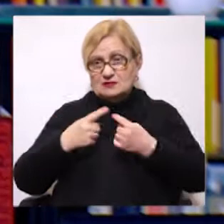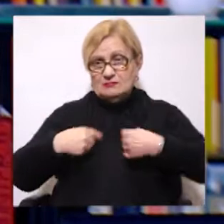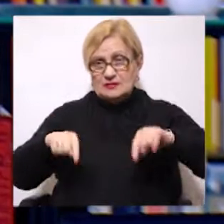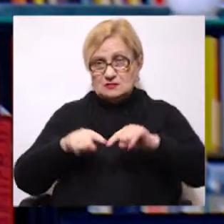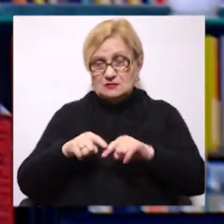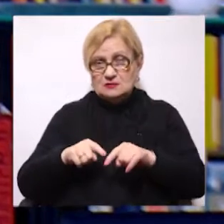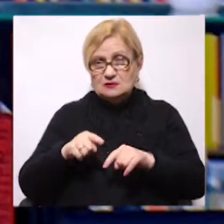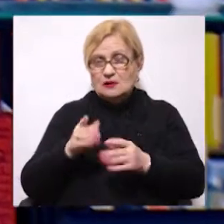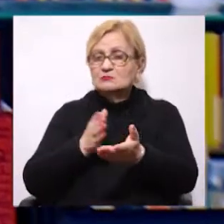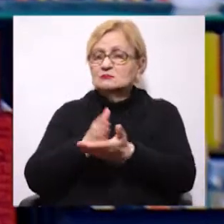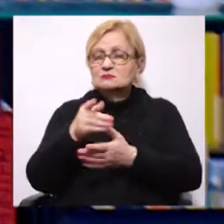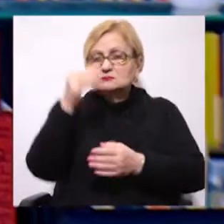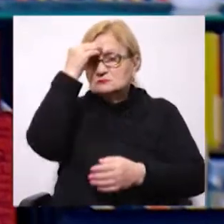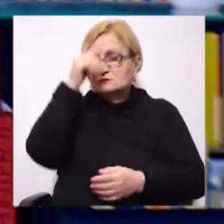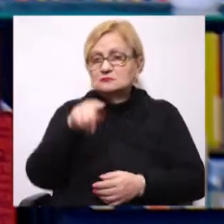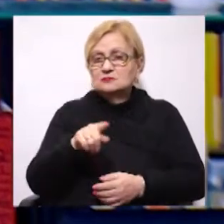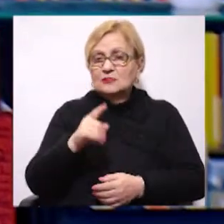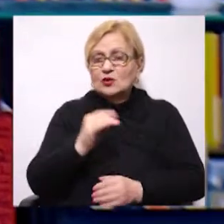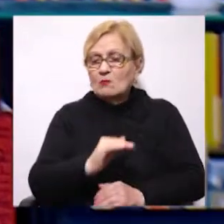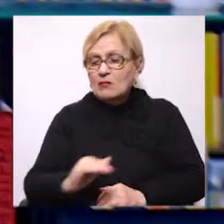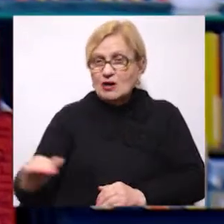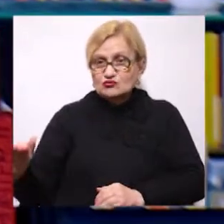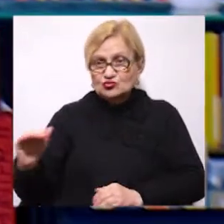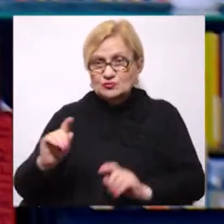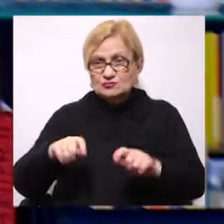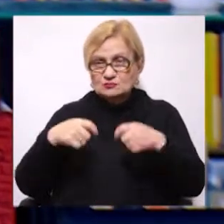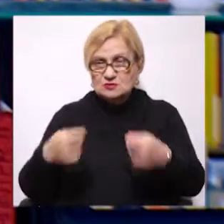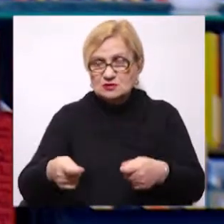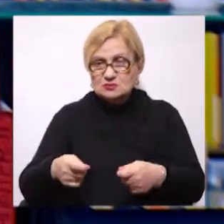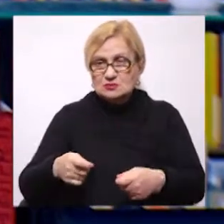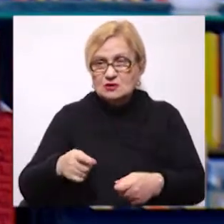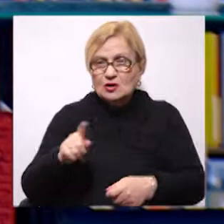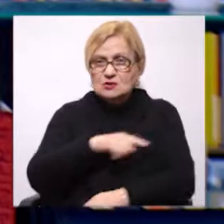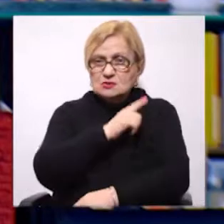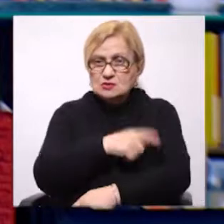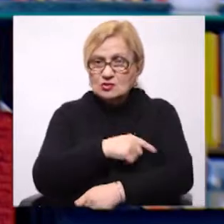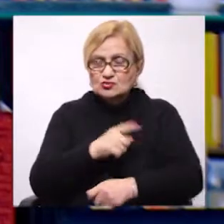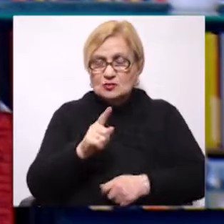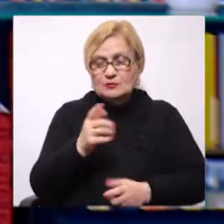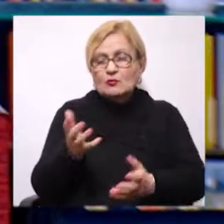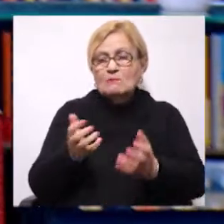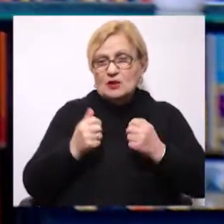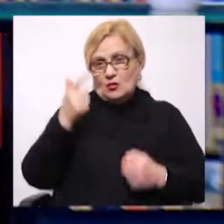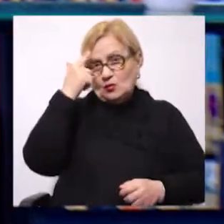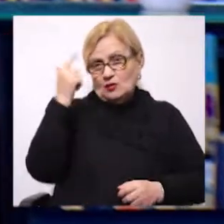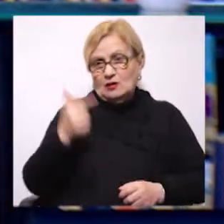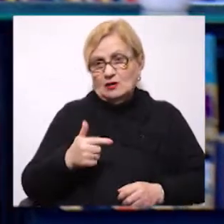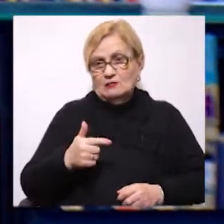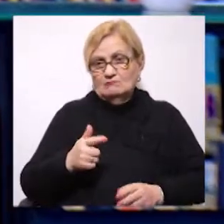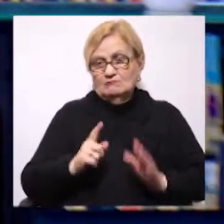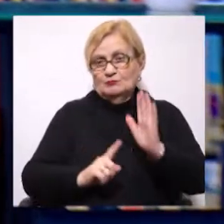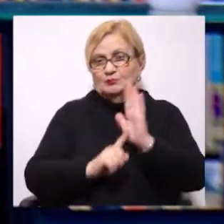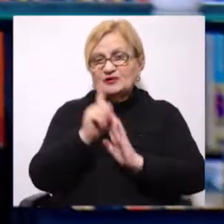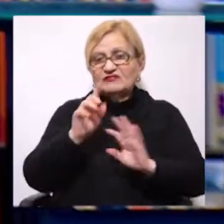მიზანი უმთავრესი იყო მოსწავლეებისთვის მიეცათ საშუალება, რომ მათ მიეღოთ განათლება. პირველი თავმჯდომარე